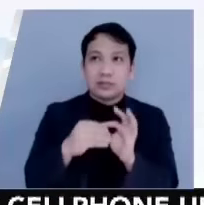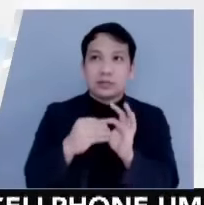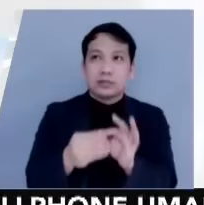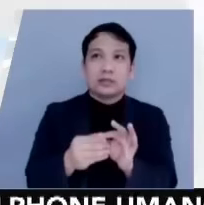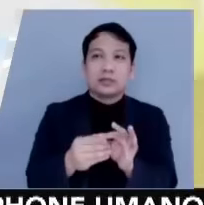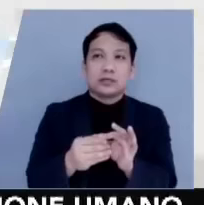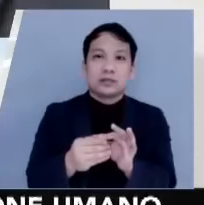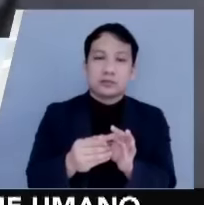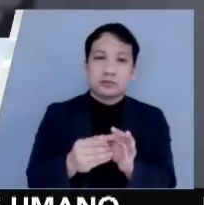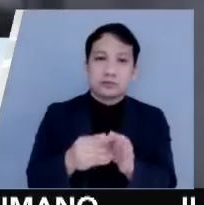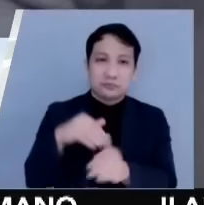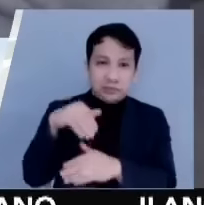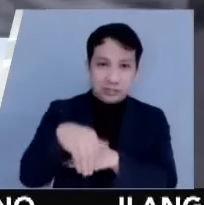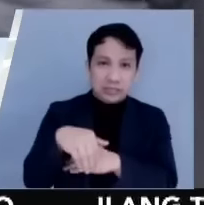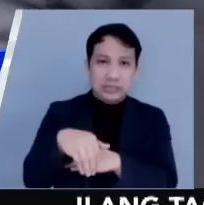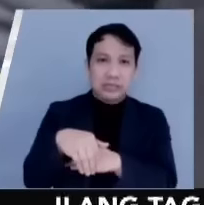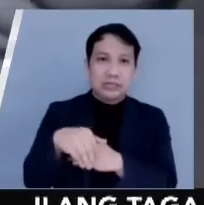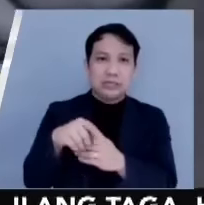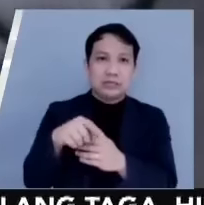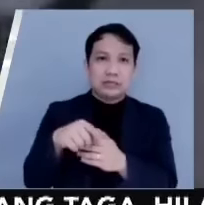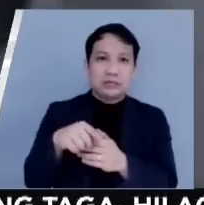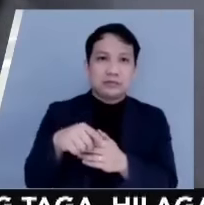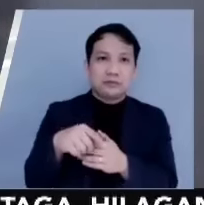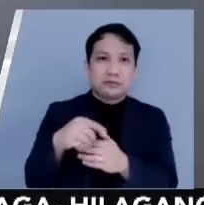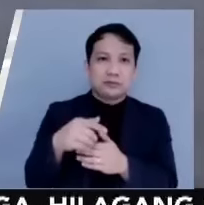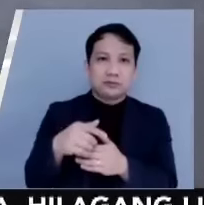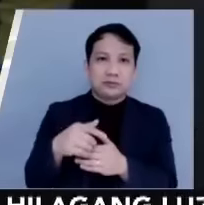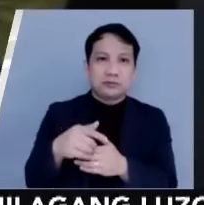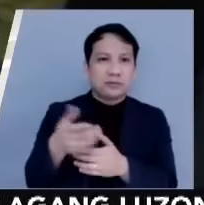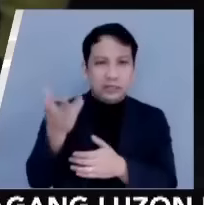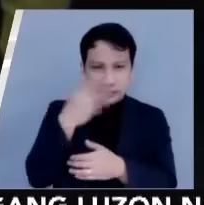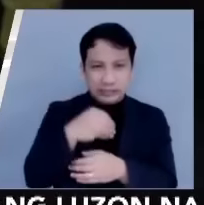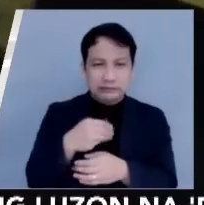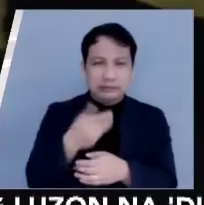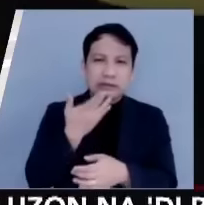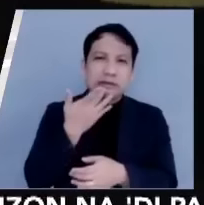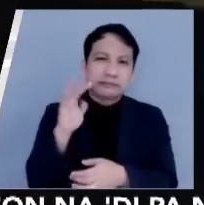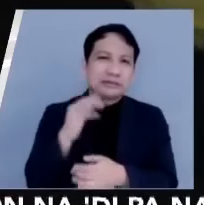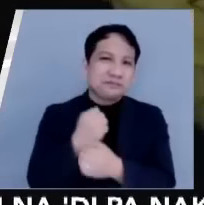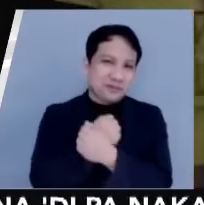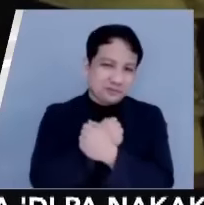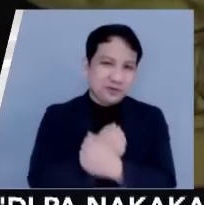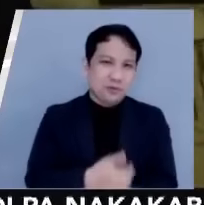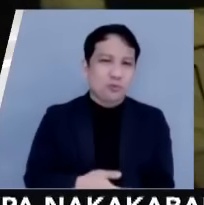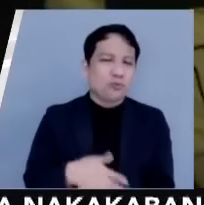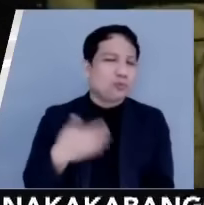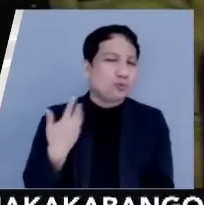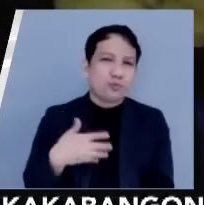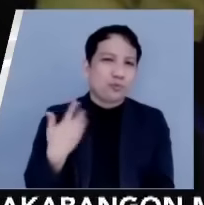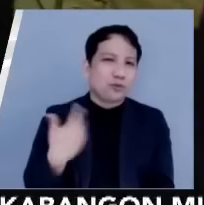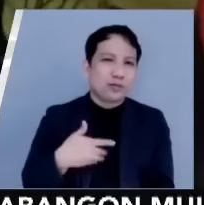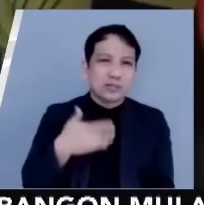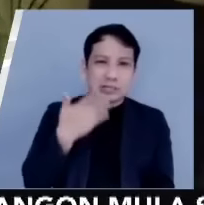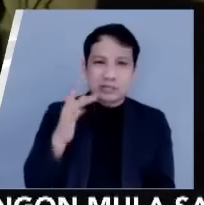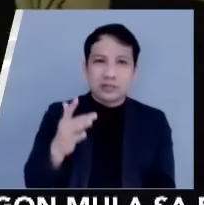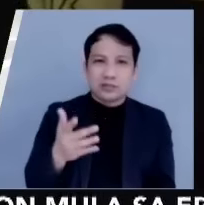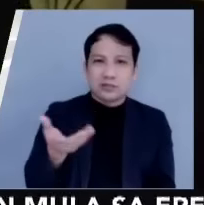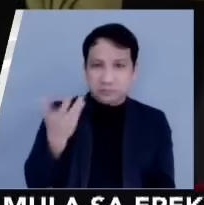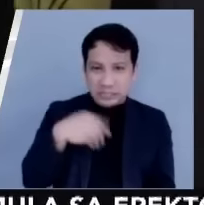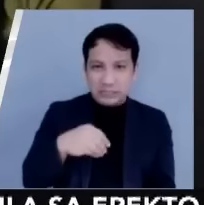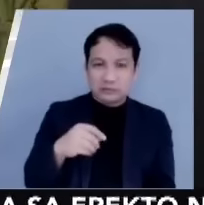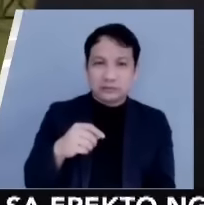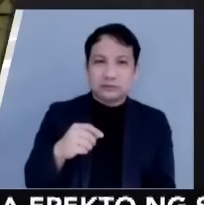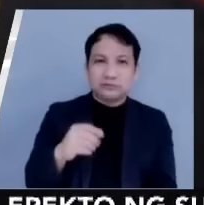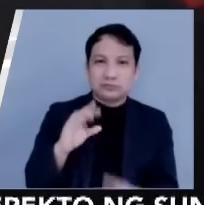kagabi. Napakaganda po, ang sarap magmahal. My goodness, wow! Yung twist, yun ang dapat yung abangan